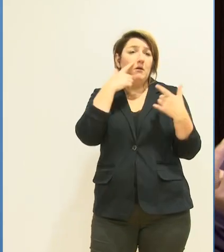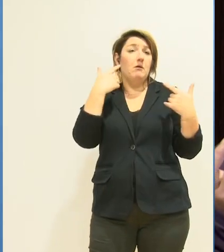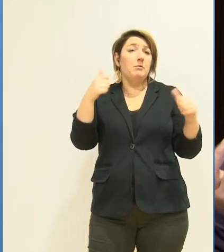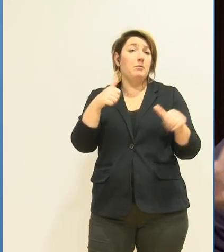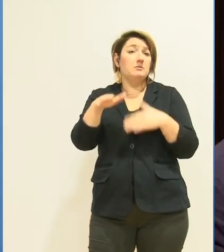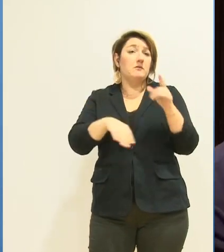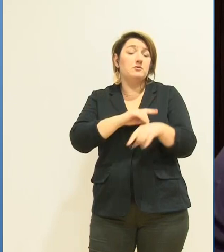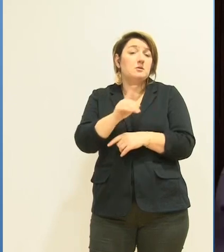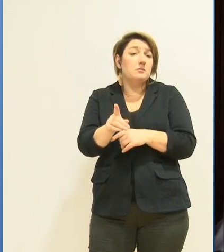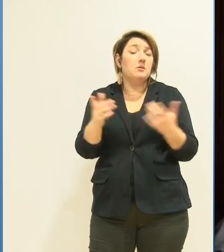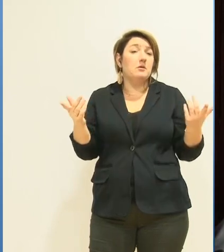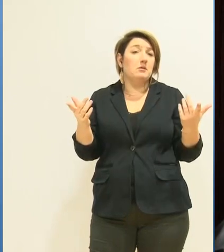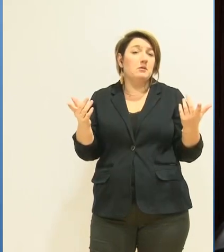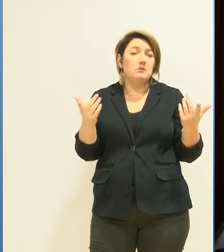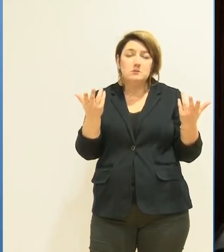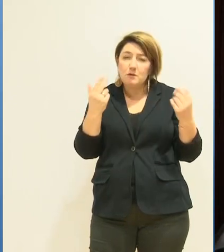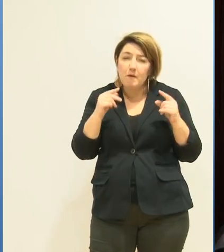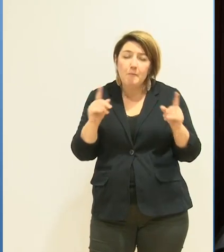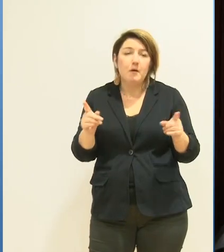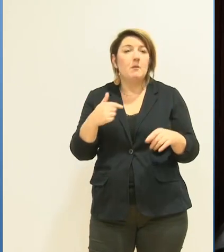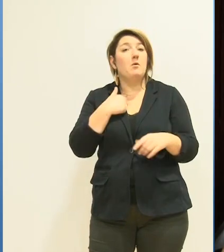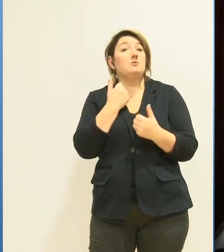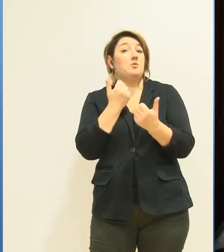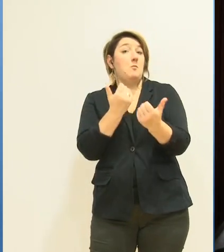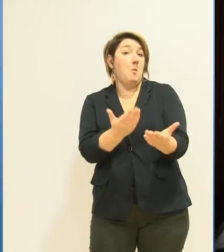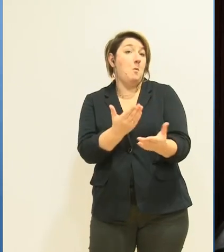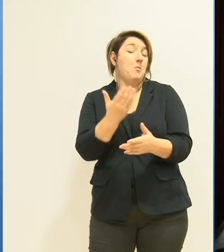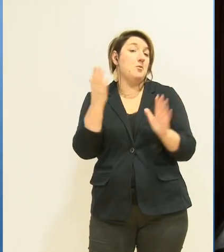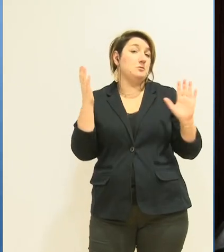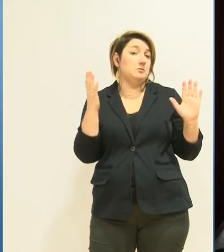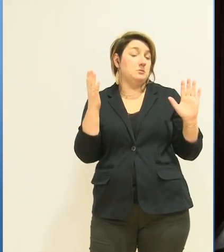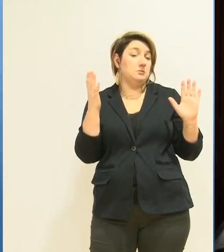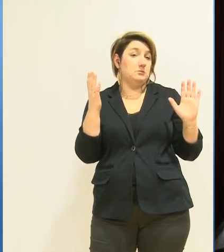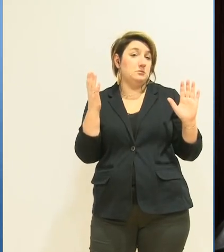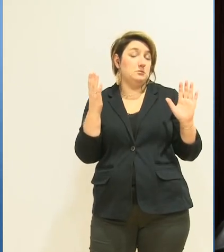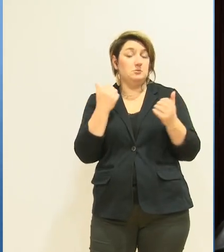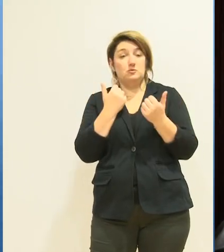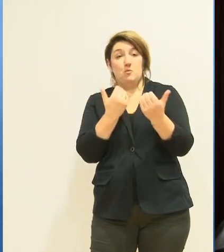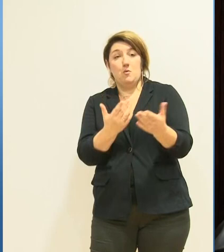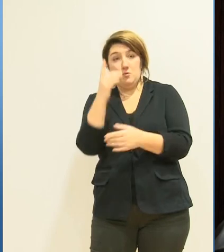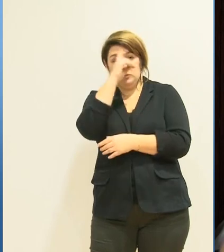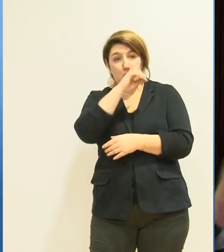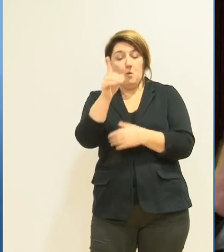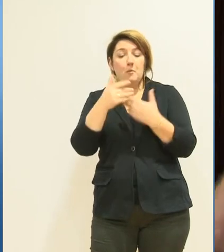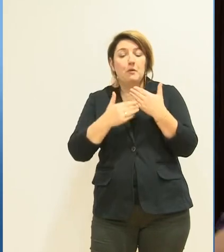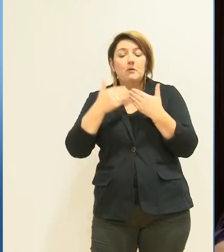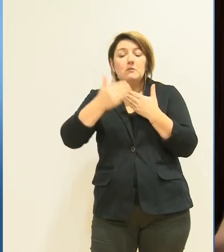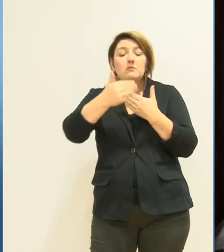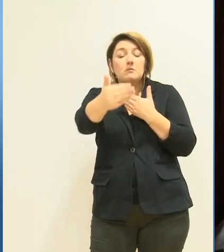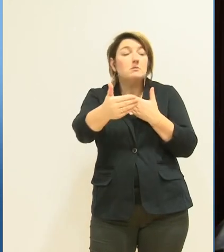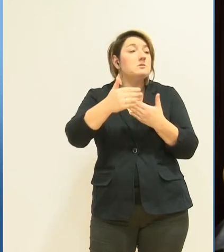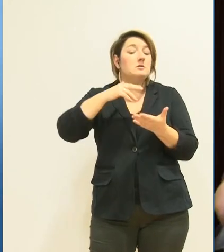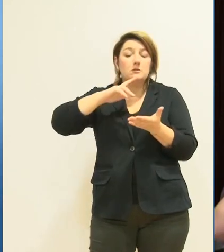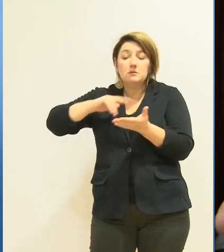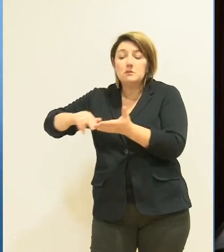c'est à dire que là il ya quelque chose qui va pas et moi je vous propose une chose pourquoi est ce que dans les prochaines votations ci en a